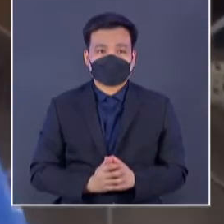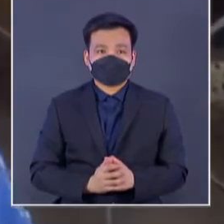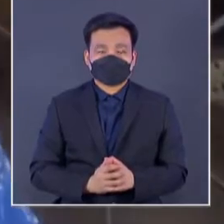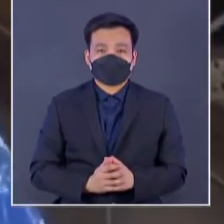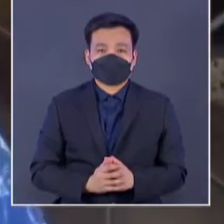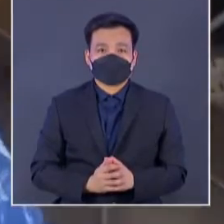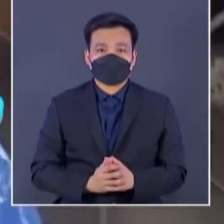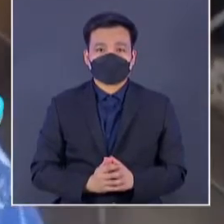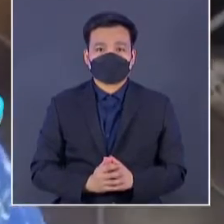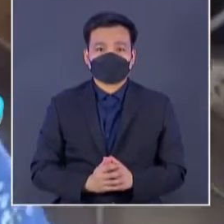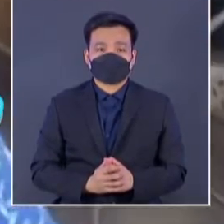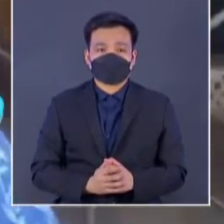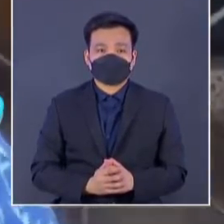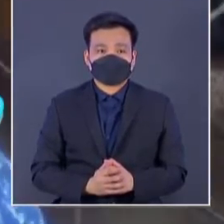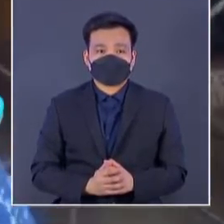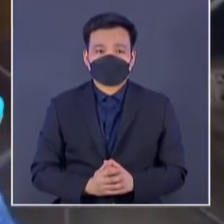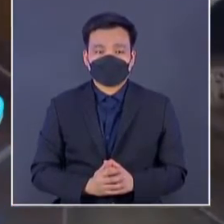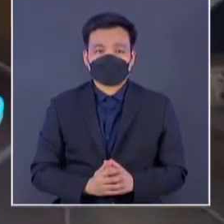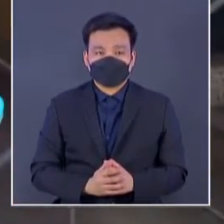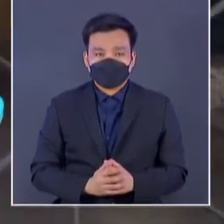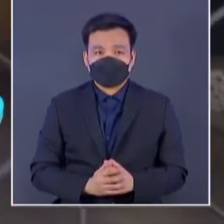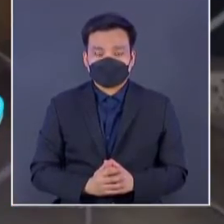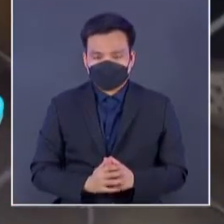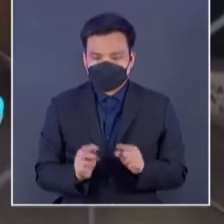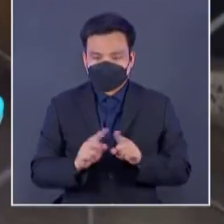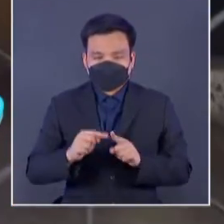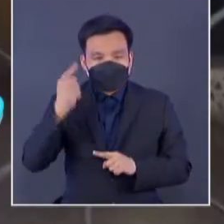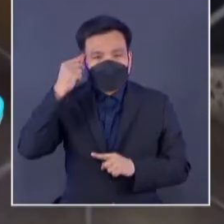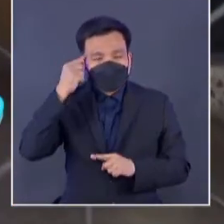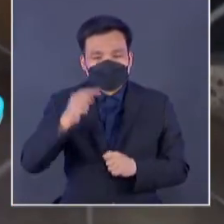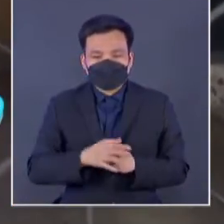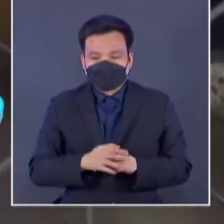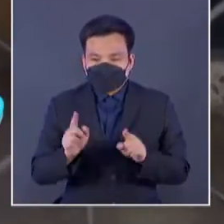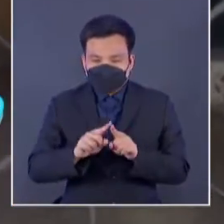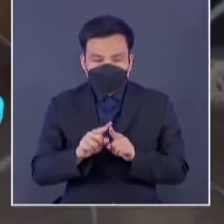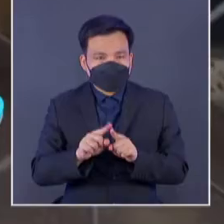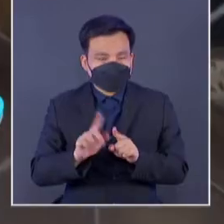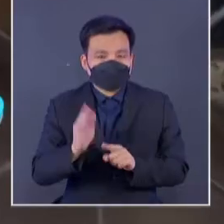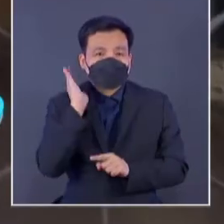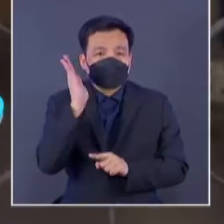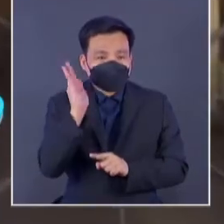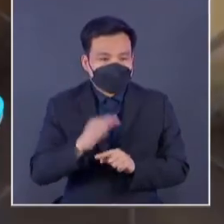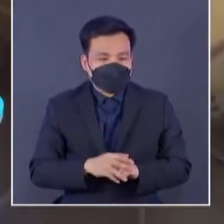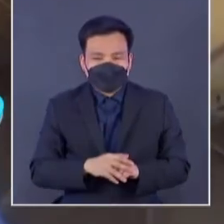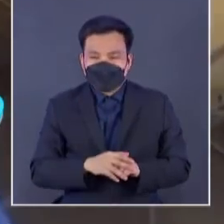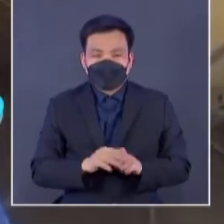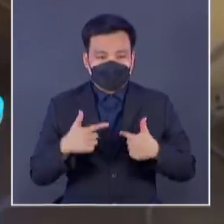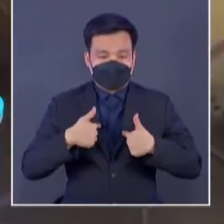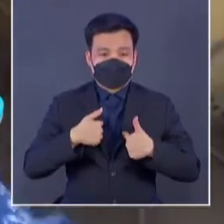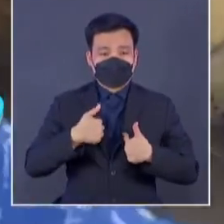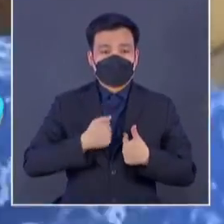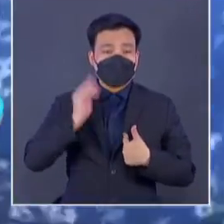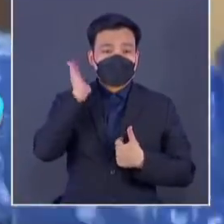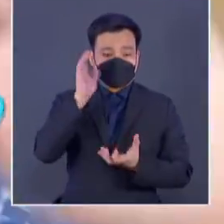แกก็เหมือนเราแกไม่พอใจกับคำพูดของแฟนพี่นะแกก็บอกว่าเดี๋ยวกูจะกลับมาขอบ้านมึงว่าแบบนี้แหละแล้วเข